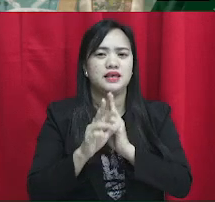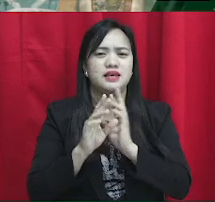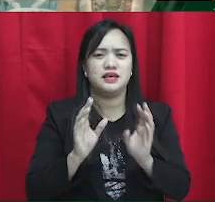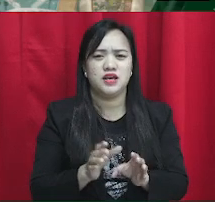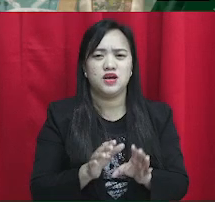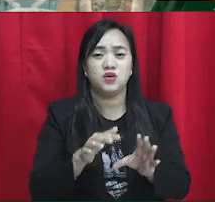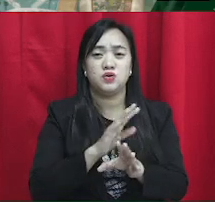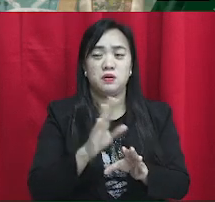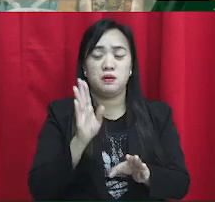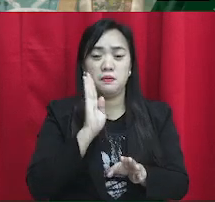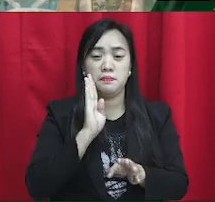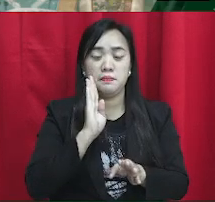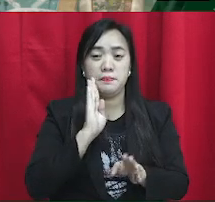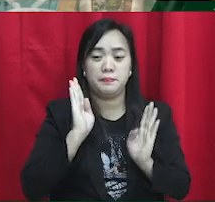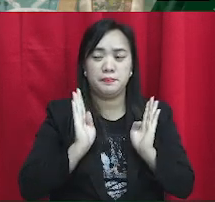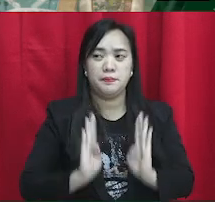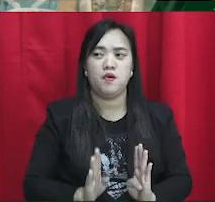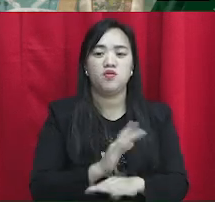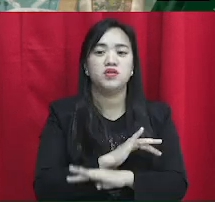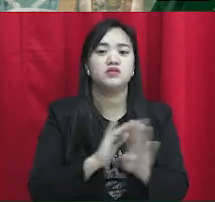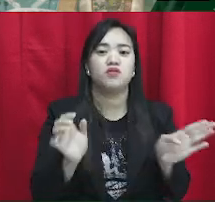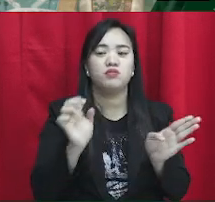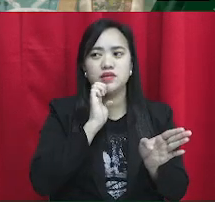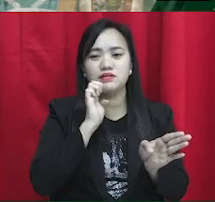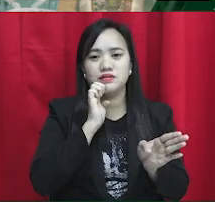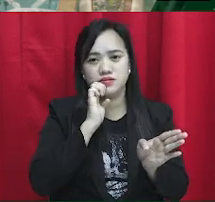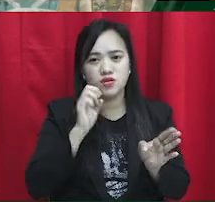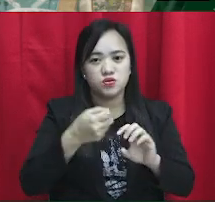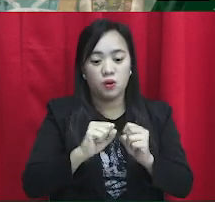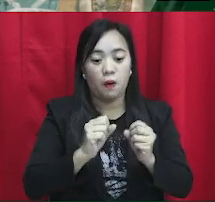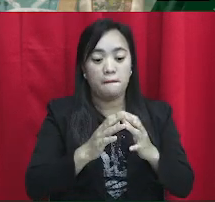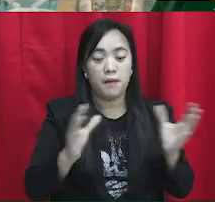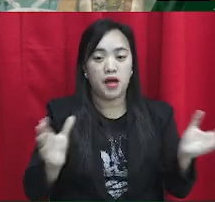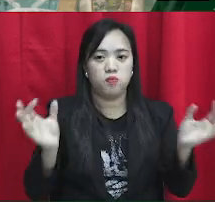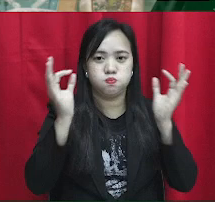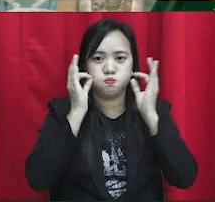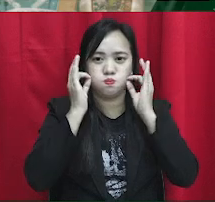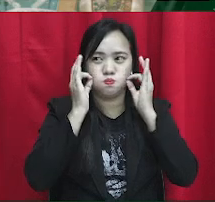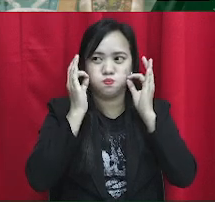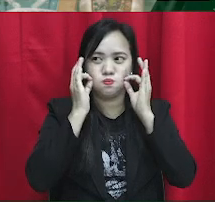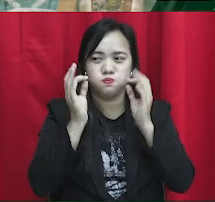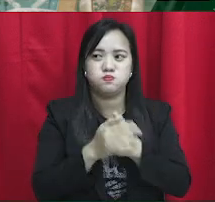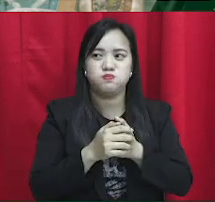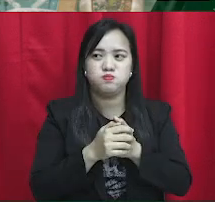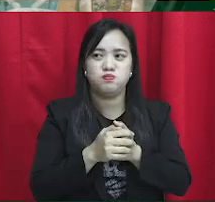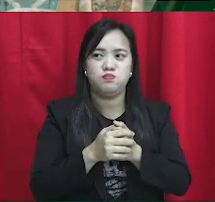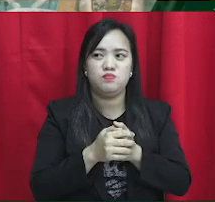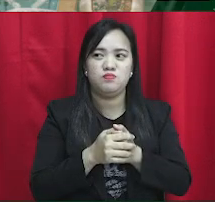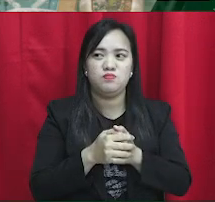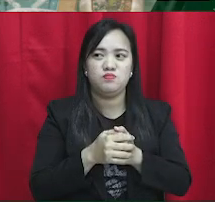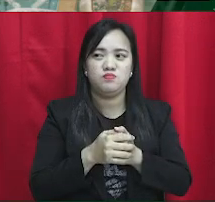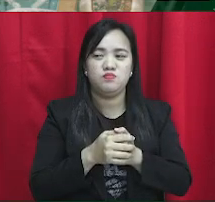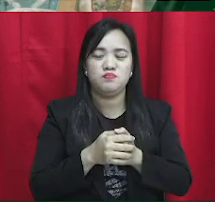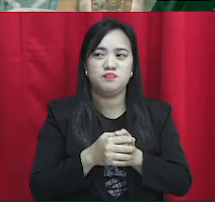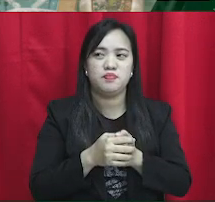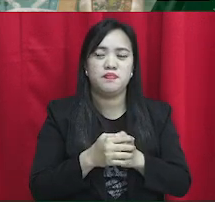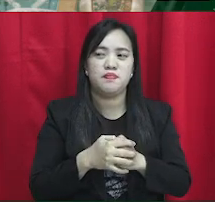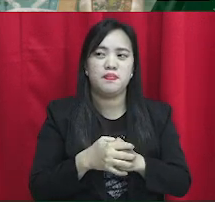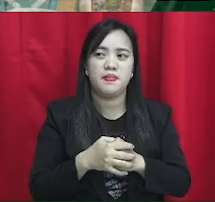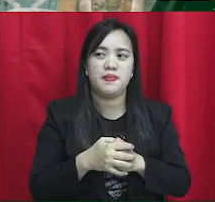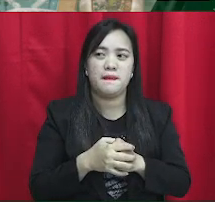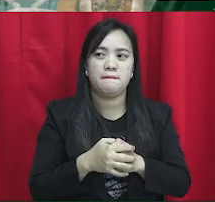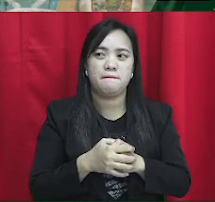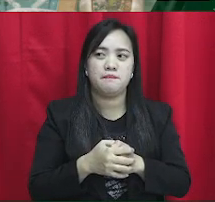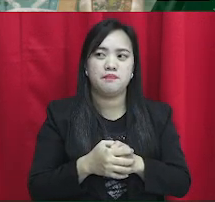ng excessive fats. Baka katulad kanina, inimension sa impormasyon pang kalusugan. Totoo yan. Dapat